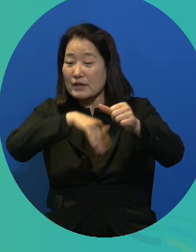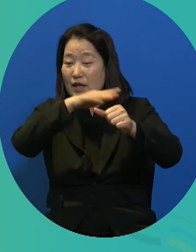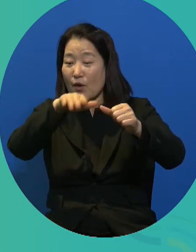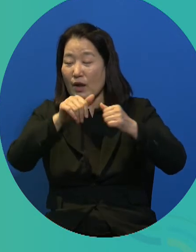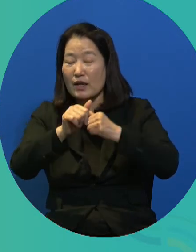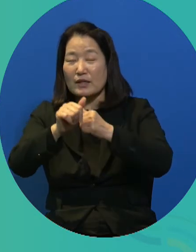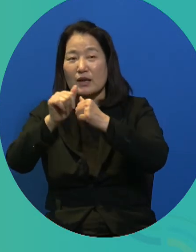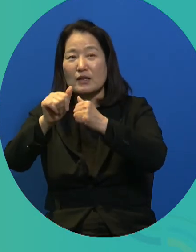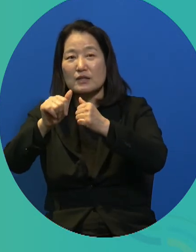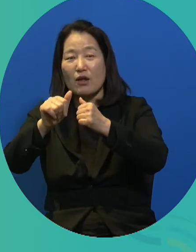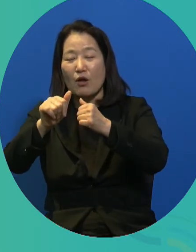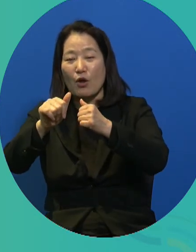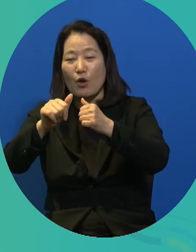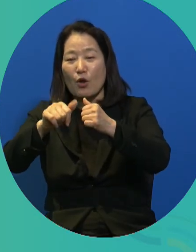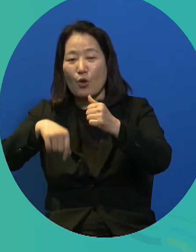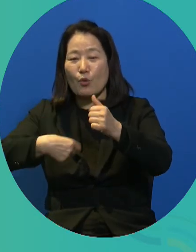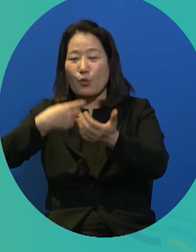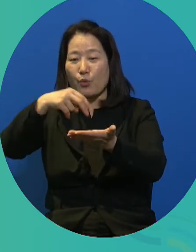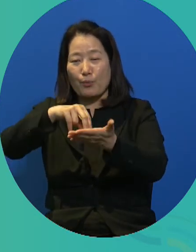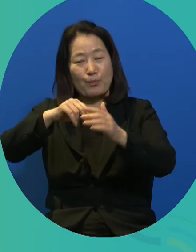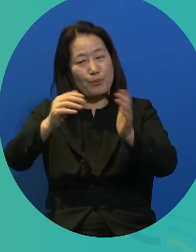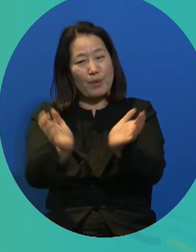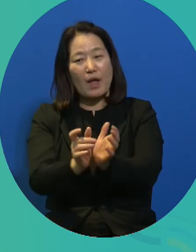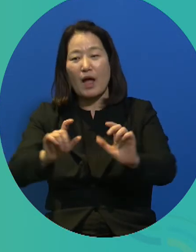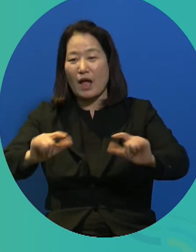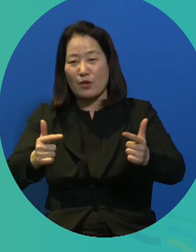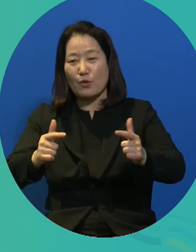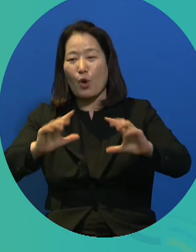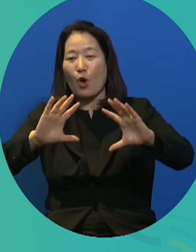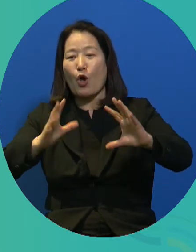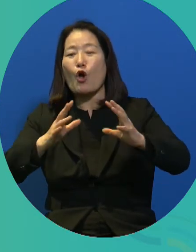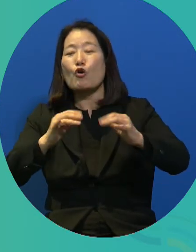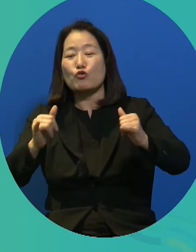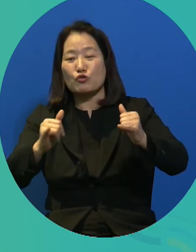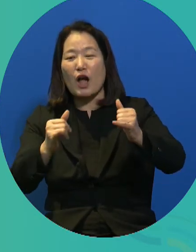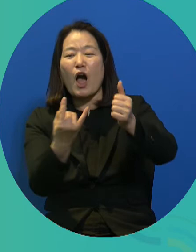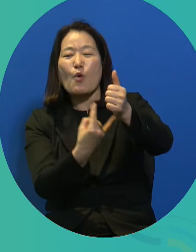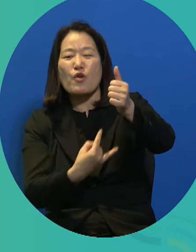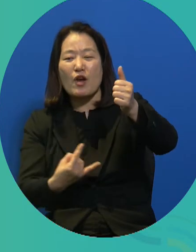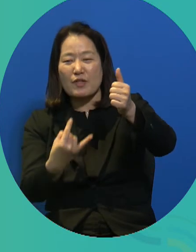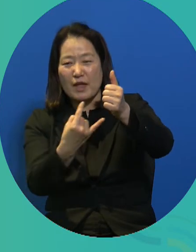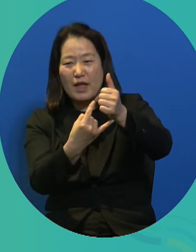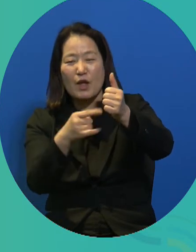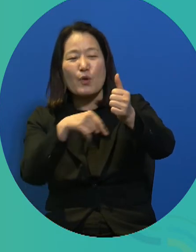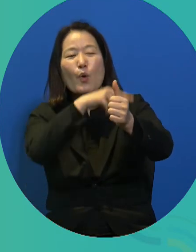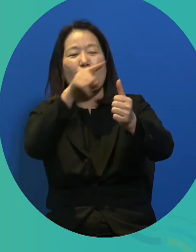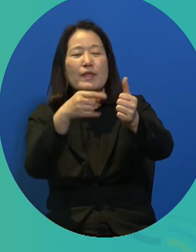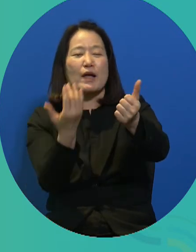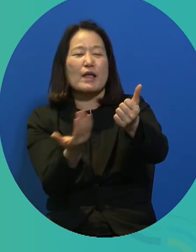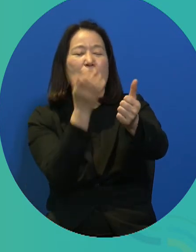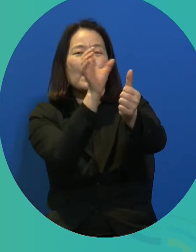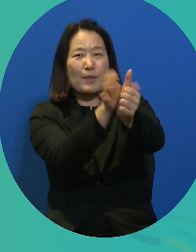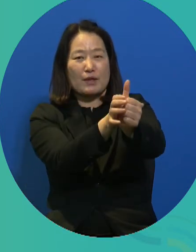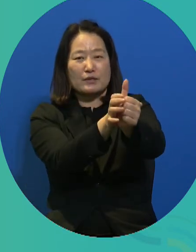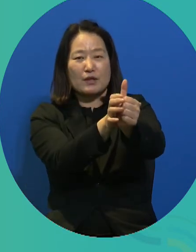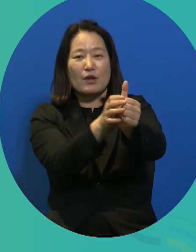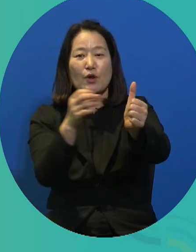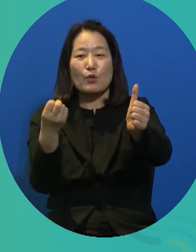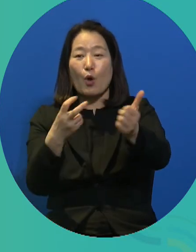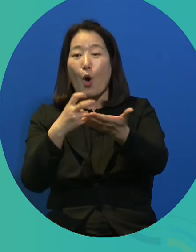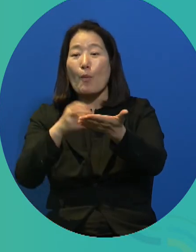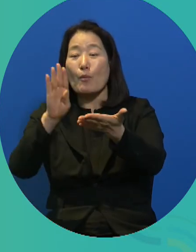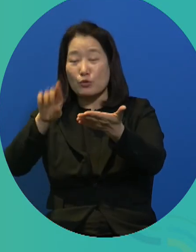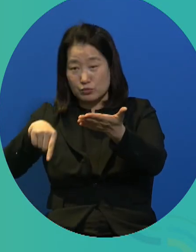독립적 시정기구를 운영하지 않고 국가인권위원회가 시정기구로서의 역할을 하기로 하고, 그리고 법무부가